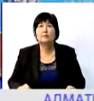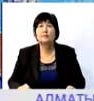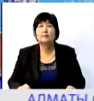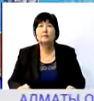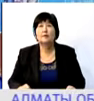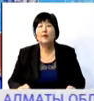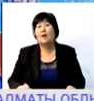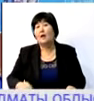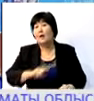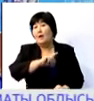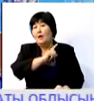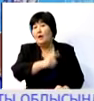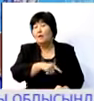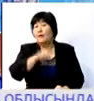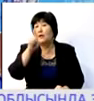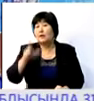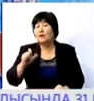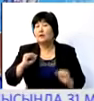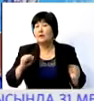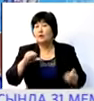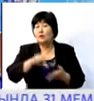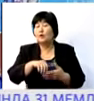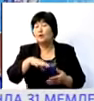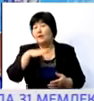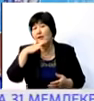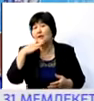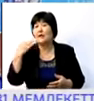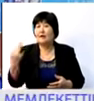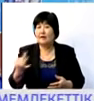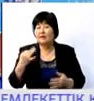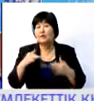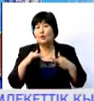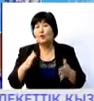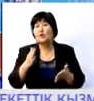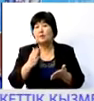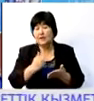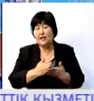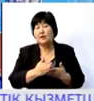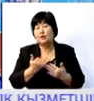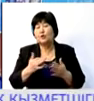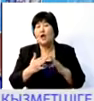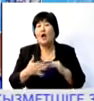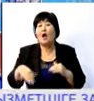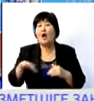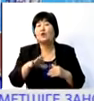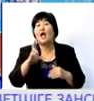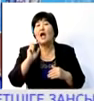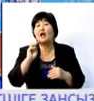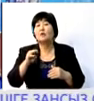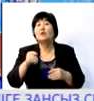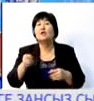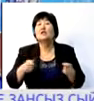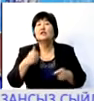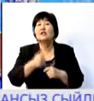Мықты балуандар көп, енді жарыс қызықты, жақсы өтіп жатыр. Енді осы аудан әкімшілігіне рахмет,